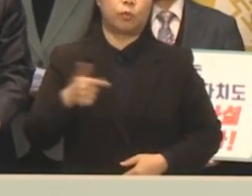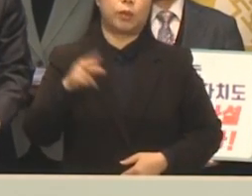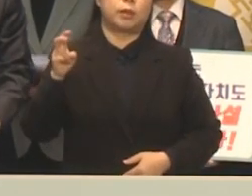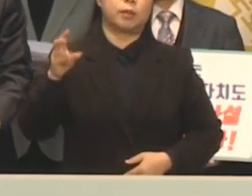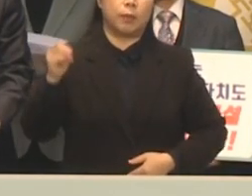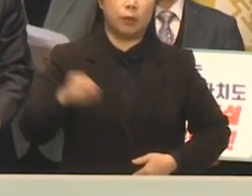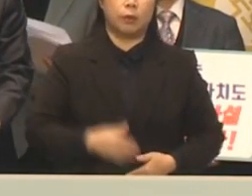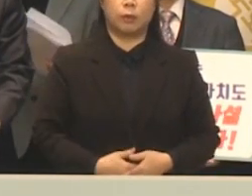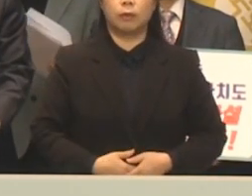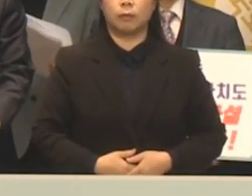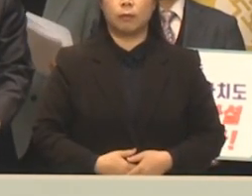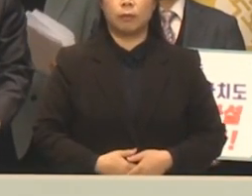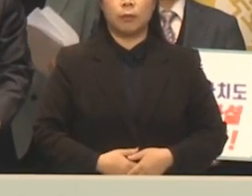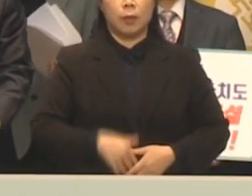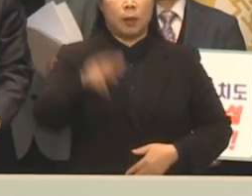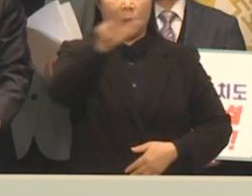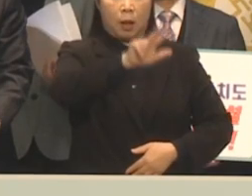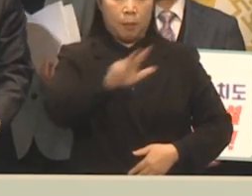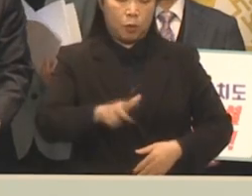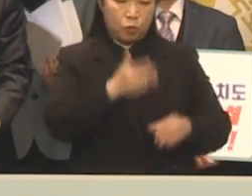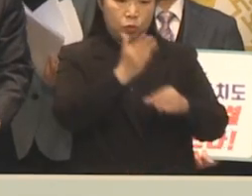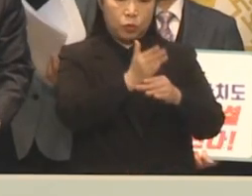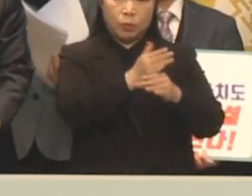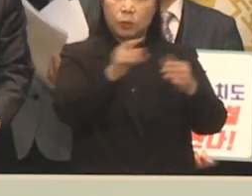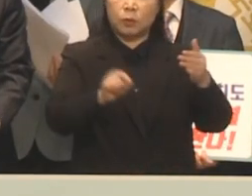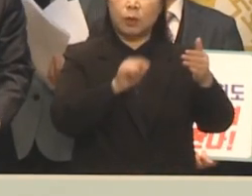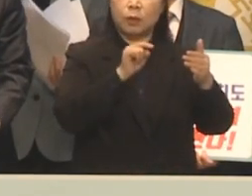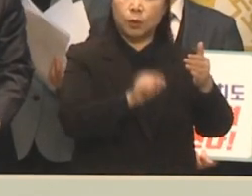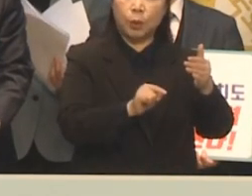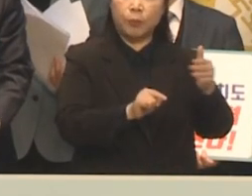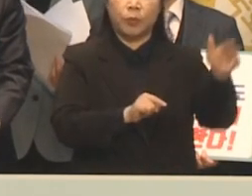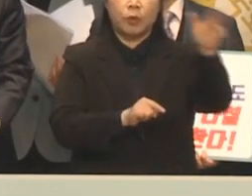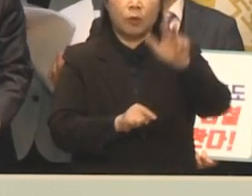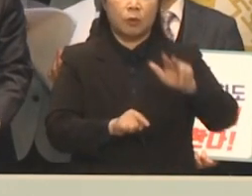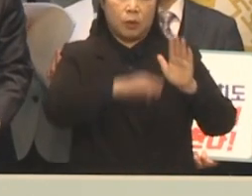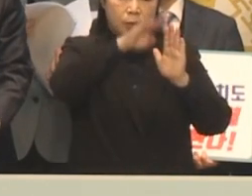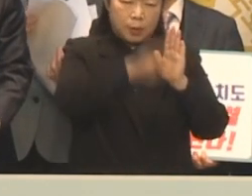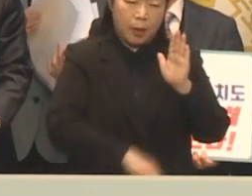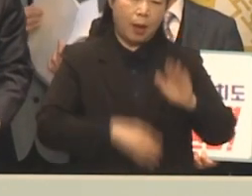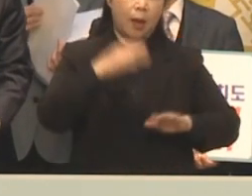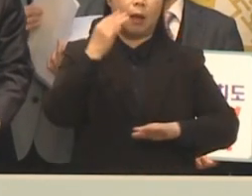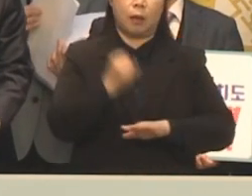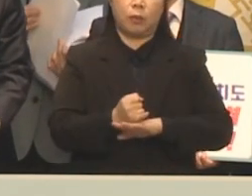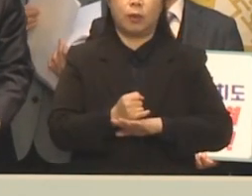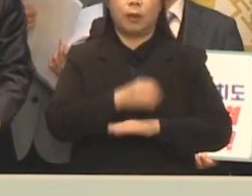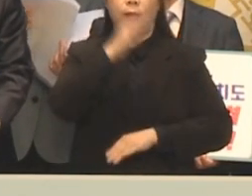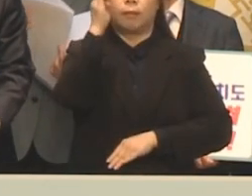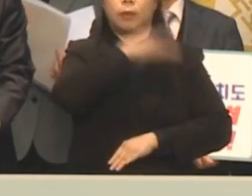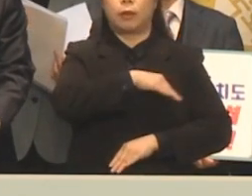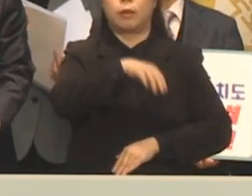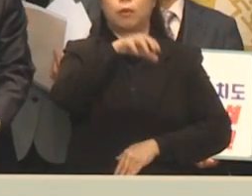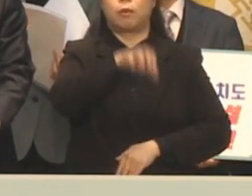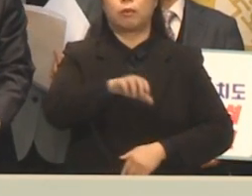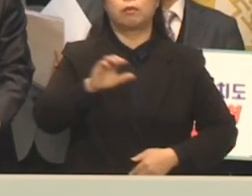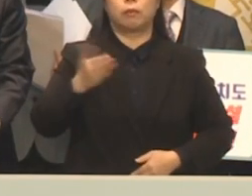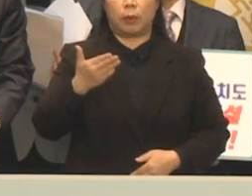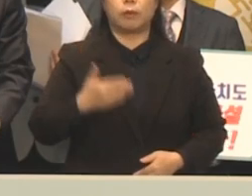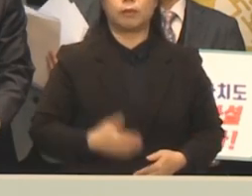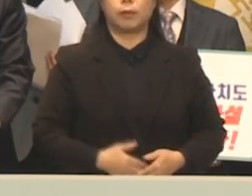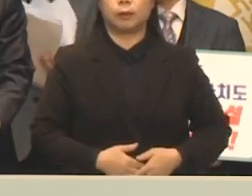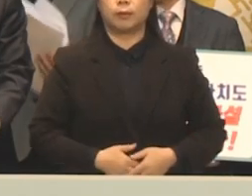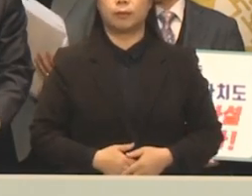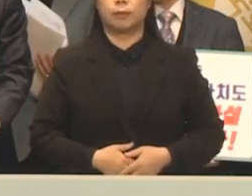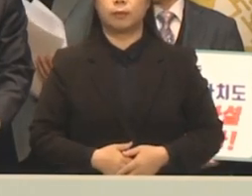2,620만 원으로 한반도 중심에서 전국 최하위 낙후지역으로 추락하고